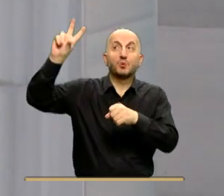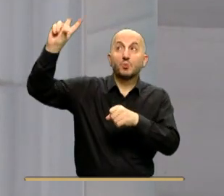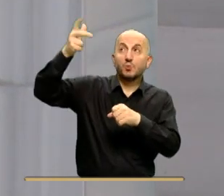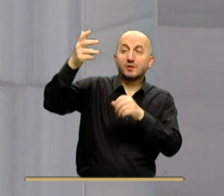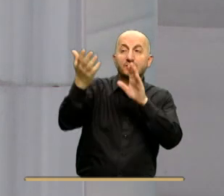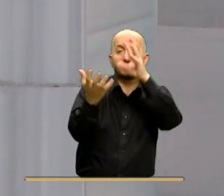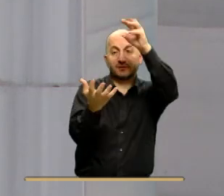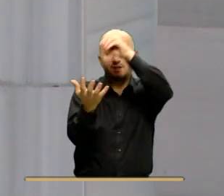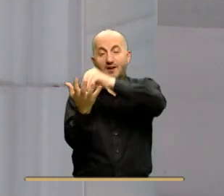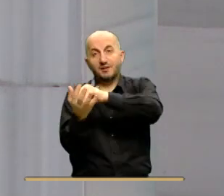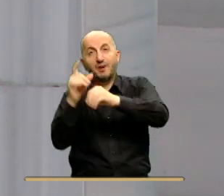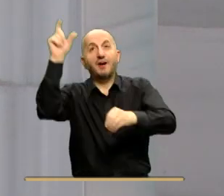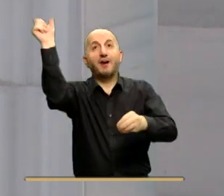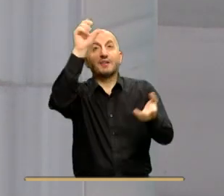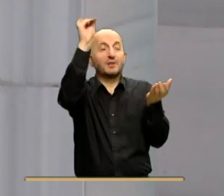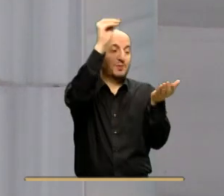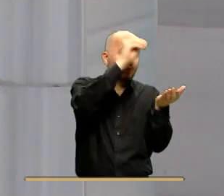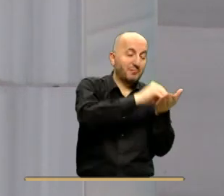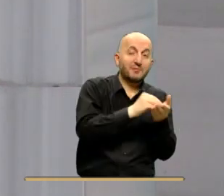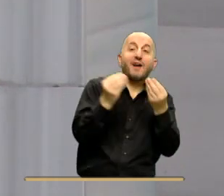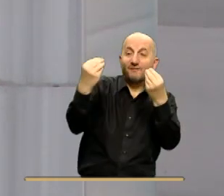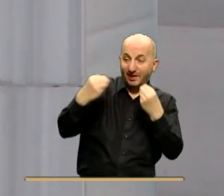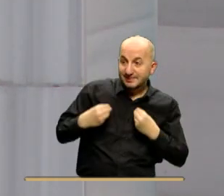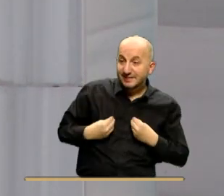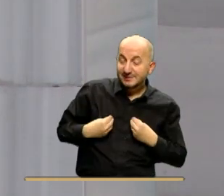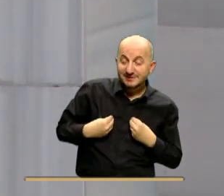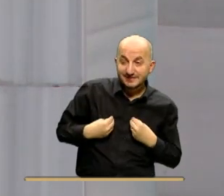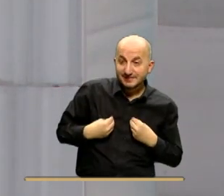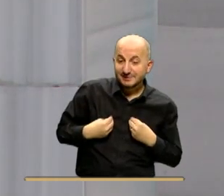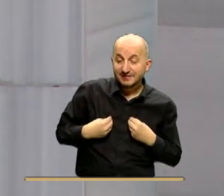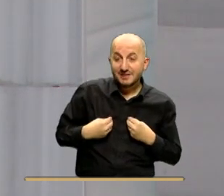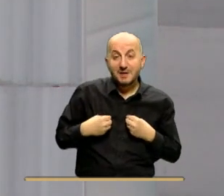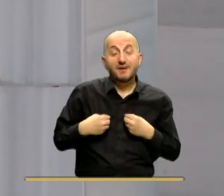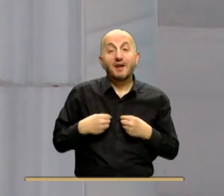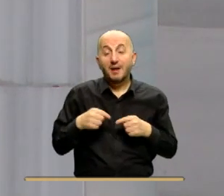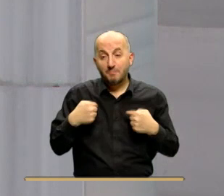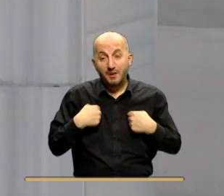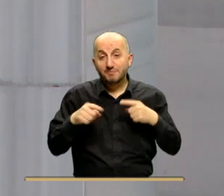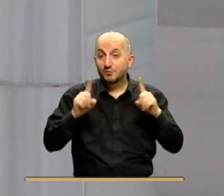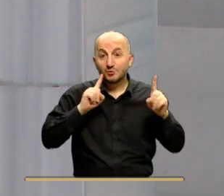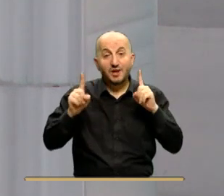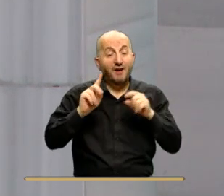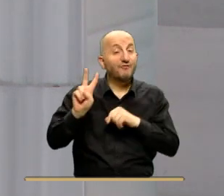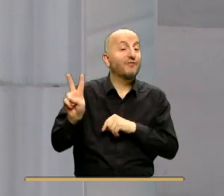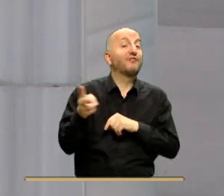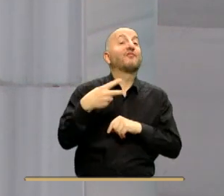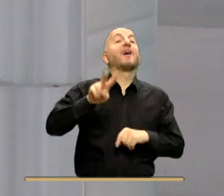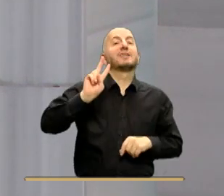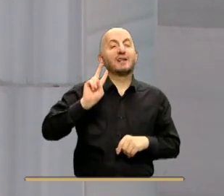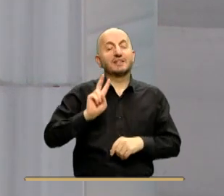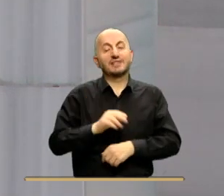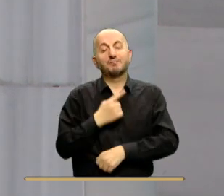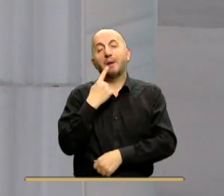elime, ayı da sol elime verseniz, koyacak olsanız ben yine bu